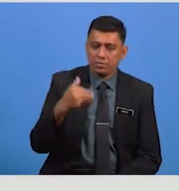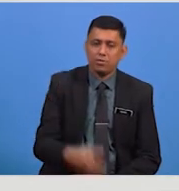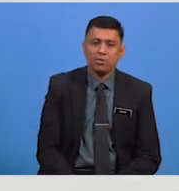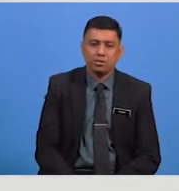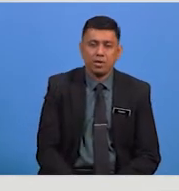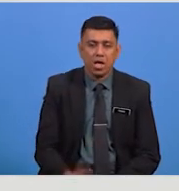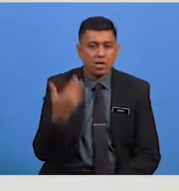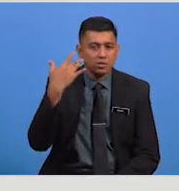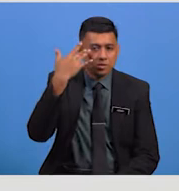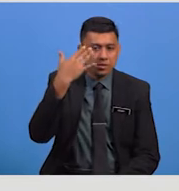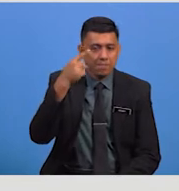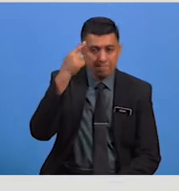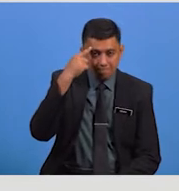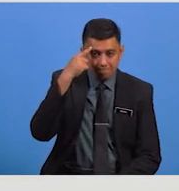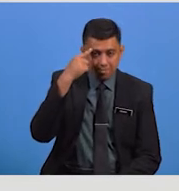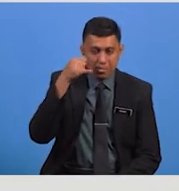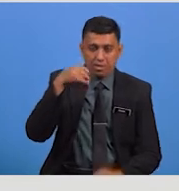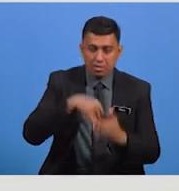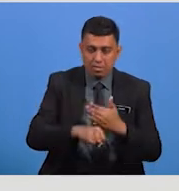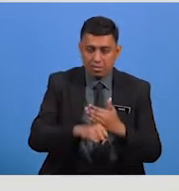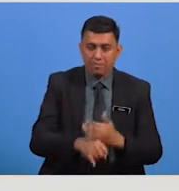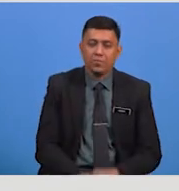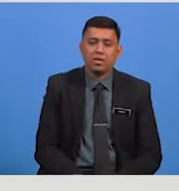segarkan minda dengan mengisi